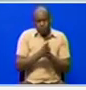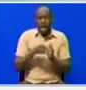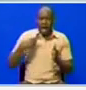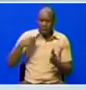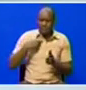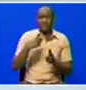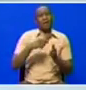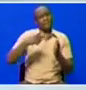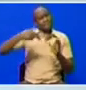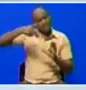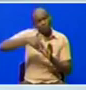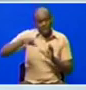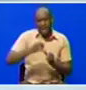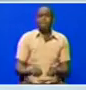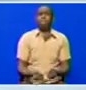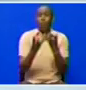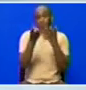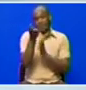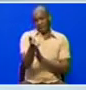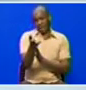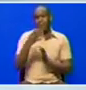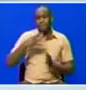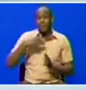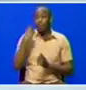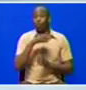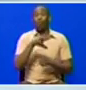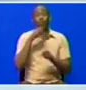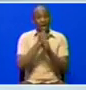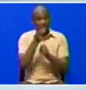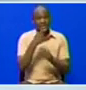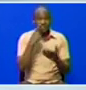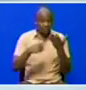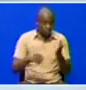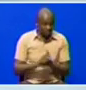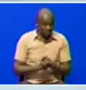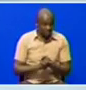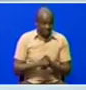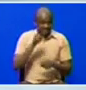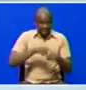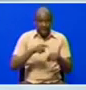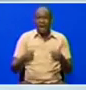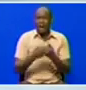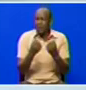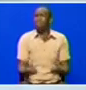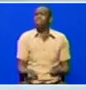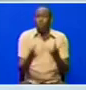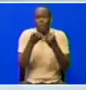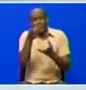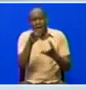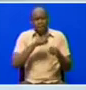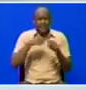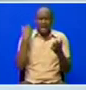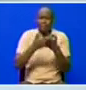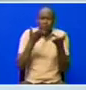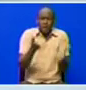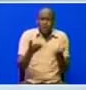la mafuta eneo la Mbaraki. Kulingana na wafanyakazi walioshuhudia mkasa huo, wamedai kulikuwa na mlipuko mkubwa, lakini hadi